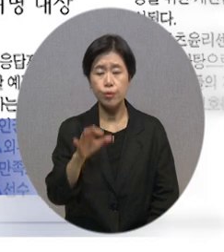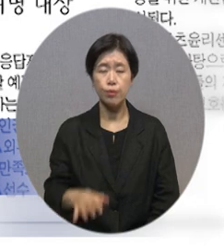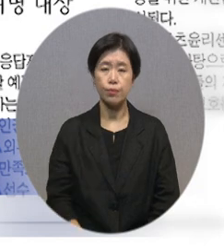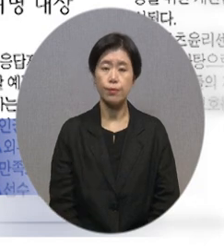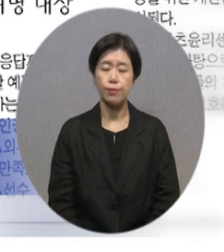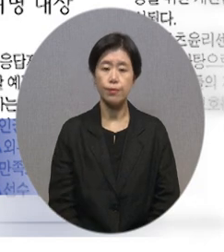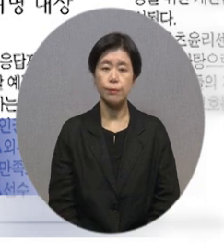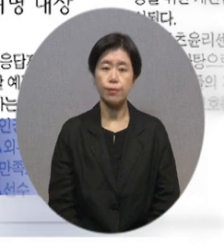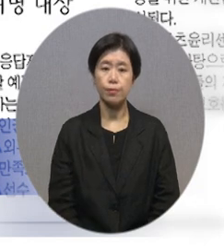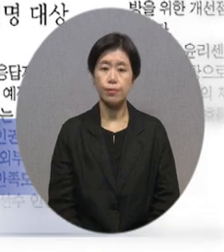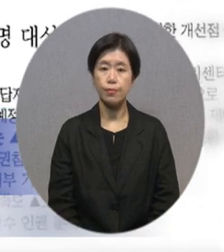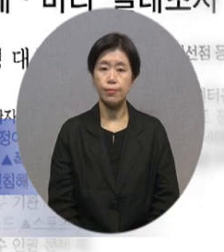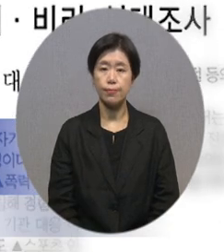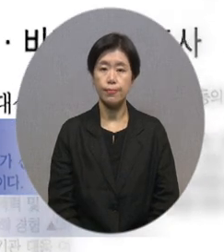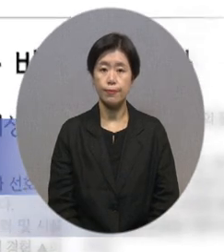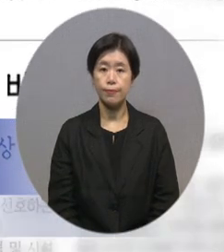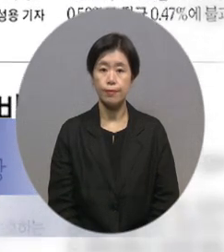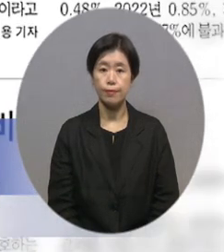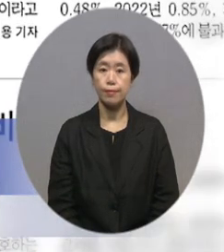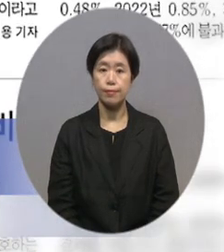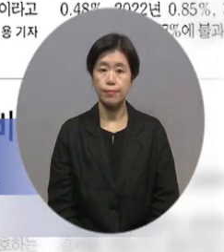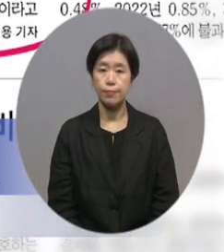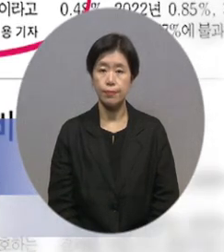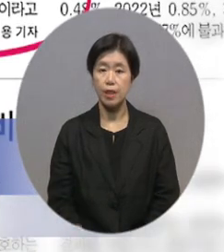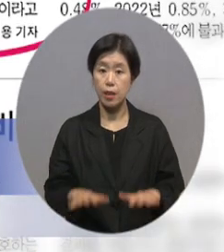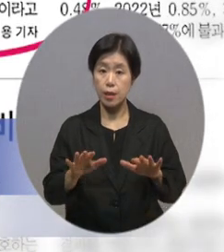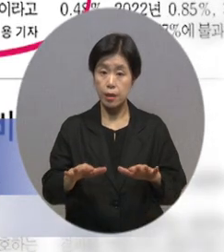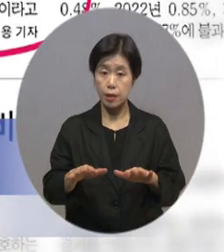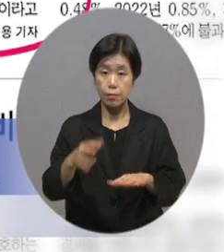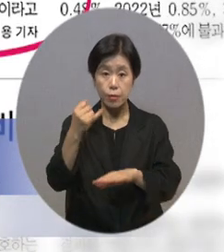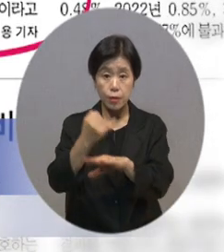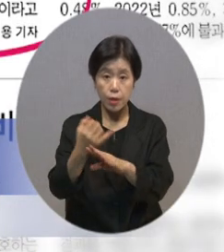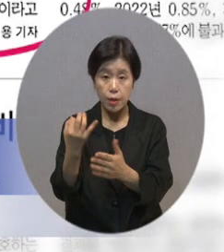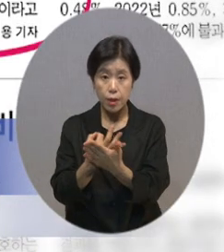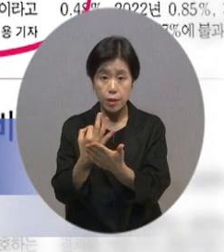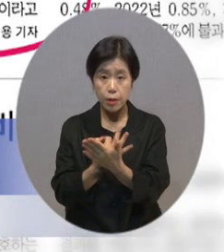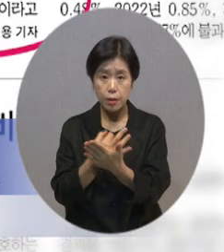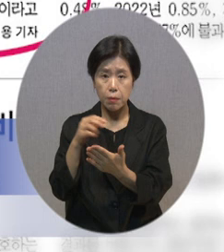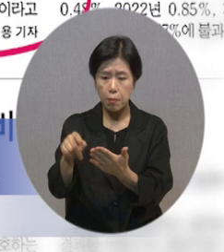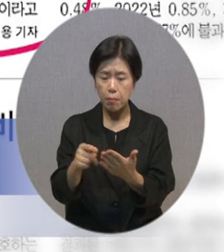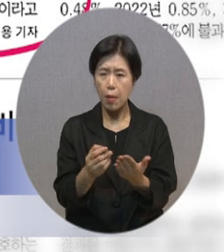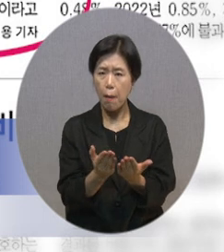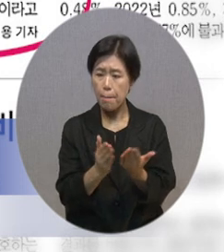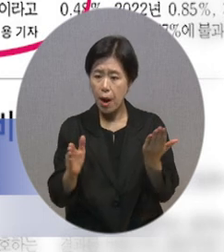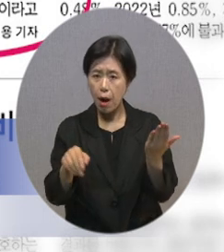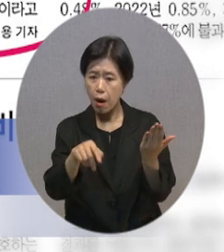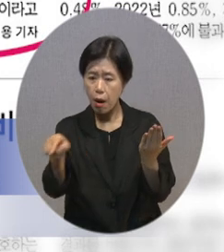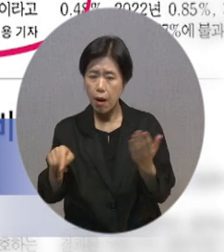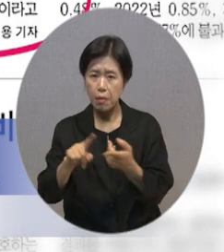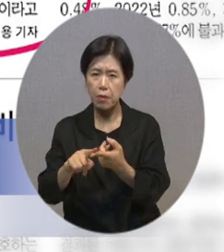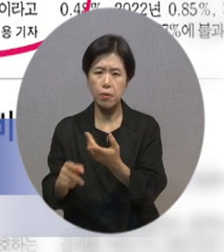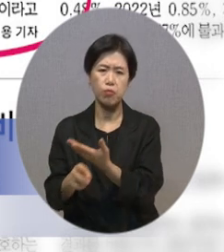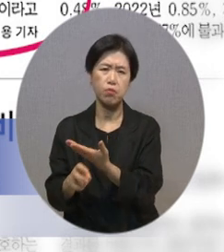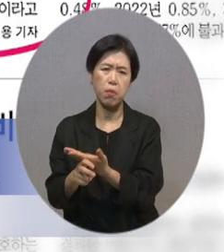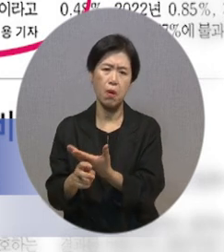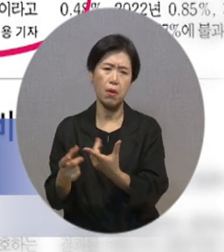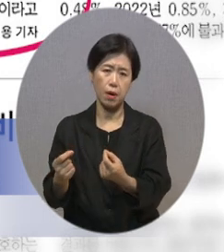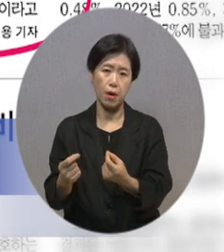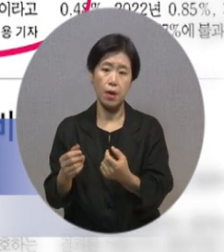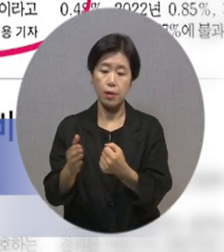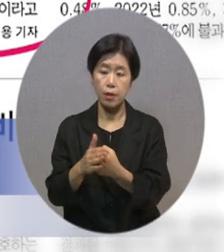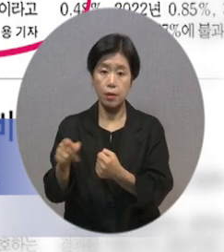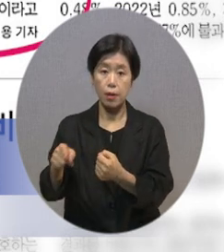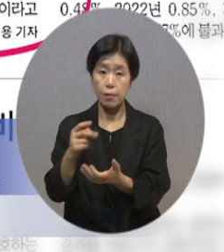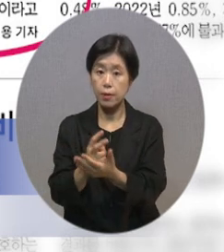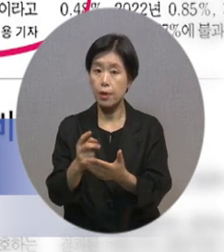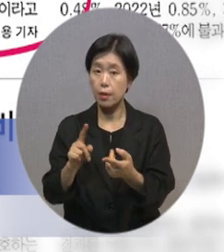상황이라고 설명했습니다 서원은 현행 최저 임금 적용 제외는 악법이라고 이에 해당 규정을 폐지하는